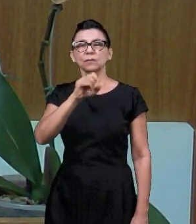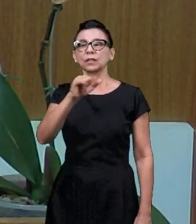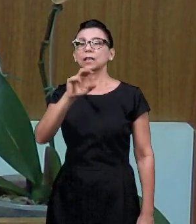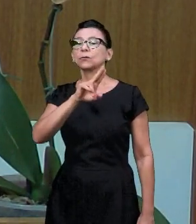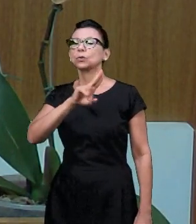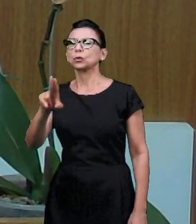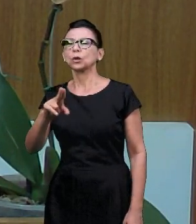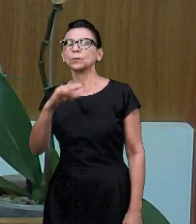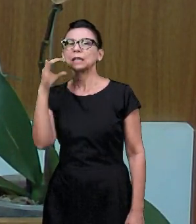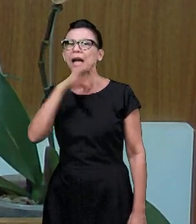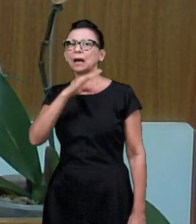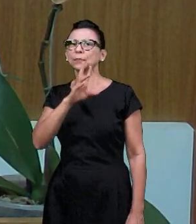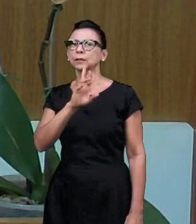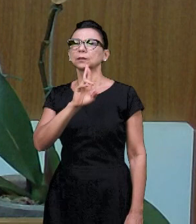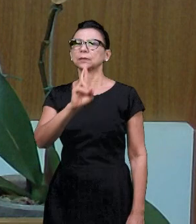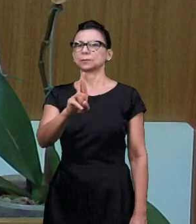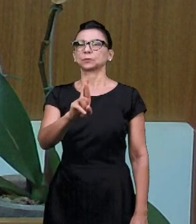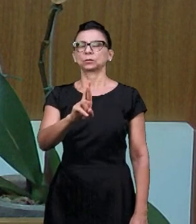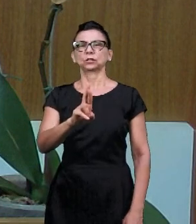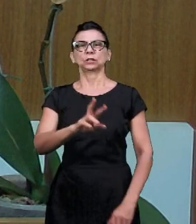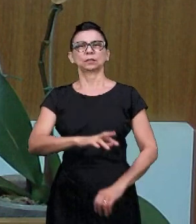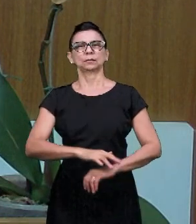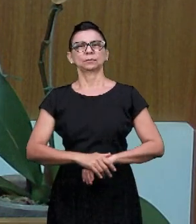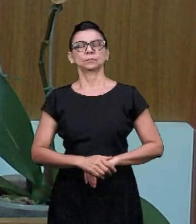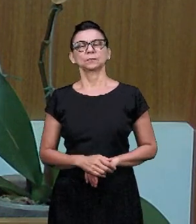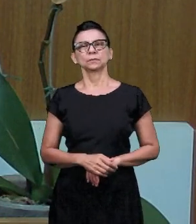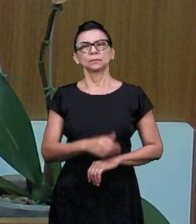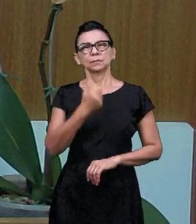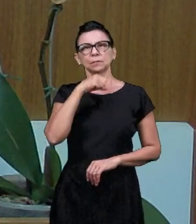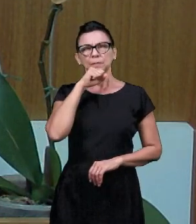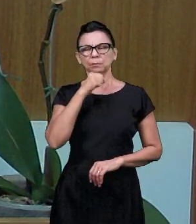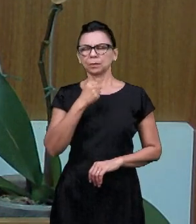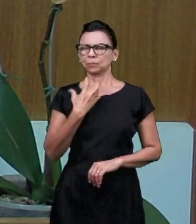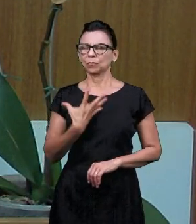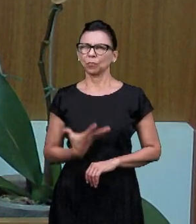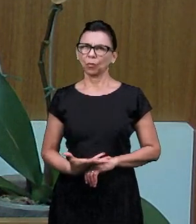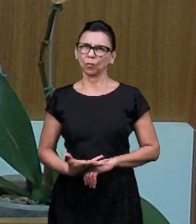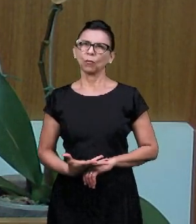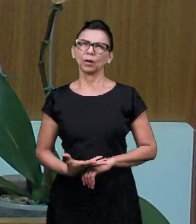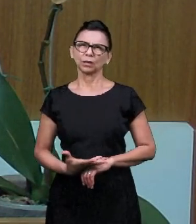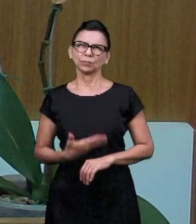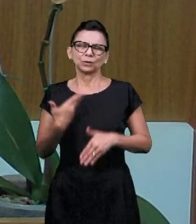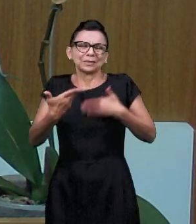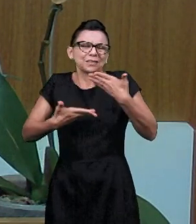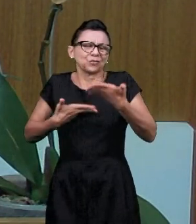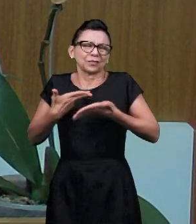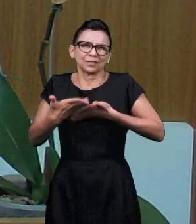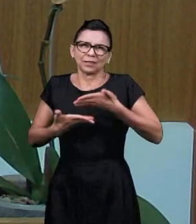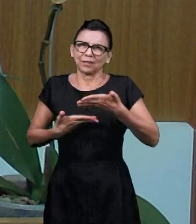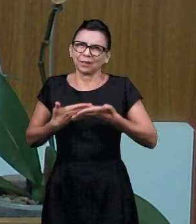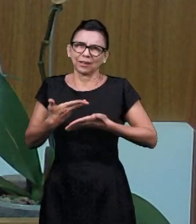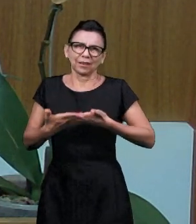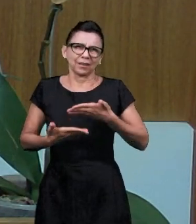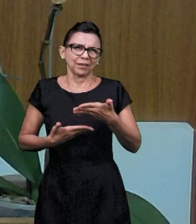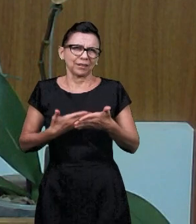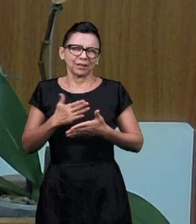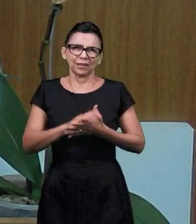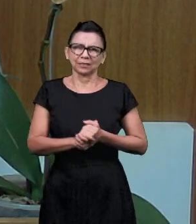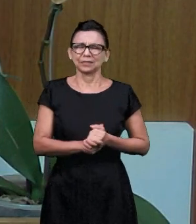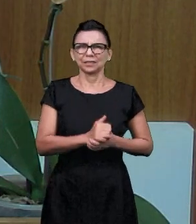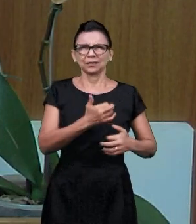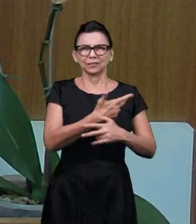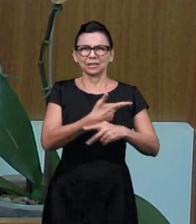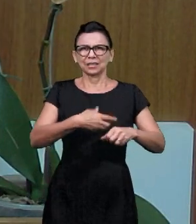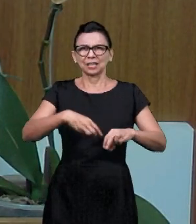une mémoire très bonne. Elle était très appliquée. Elle connaissait la racine carrée, la racine